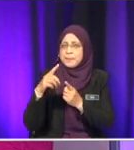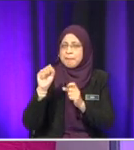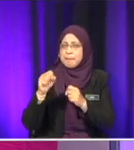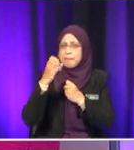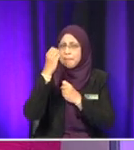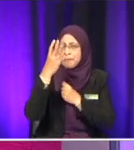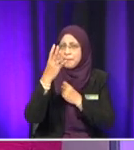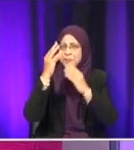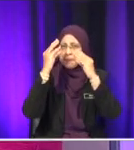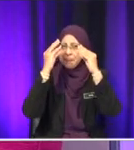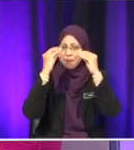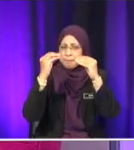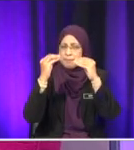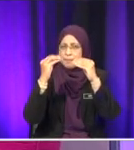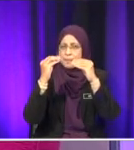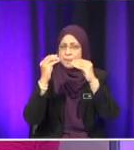Bagi